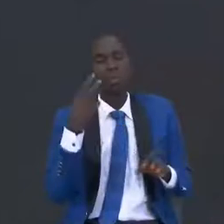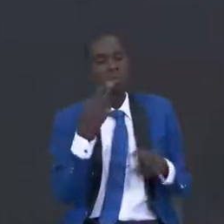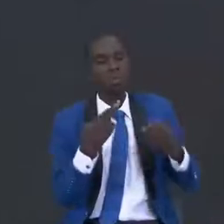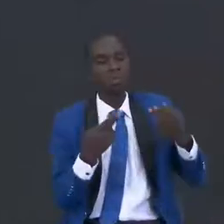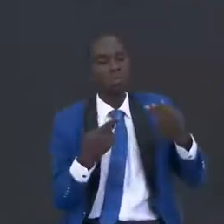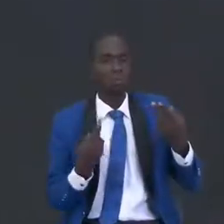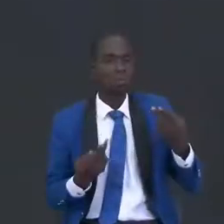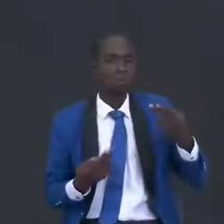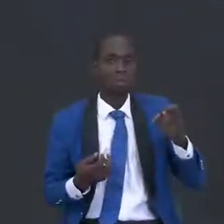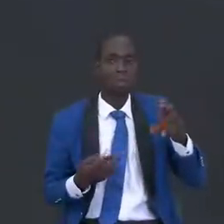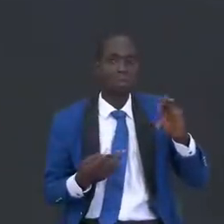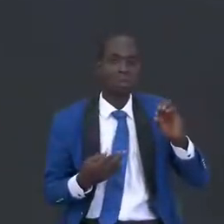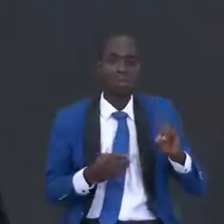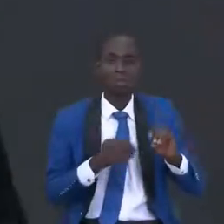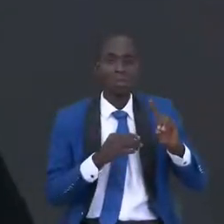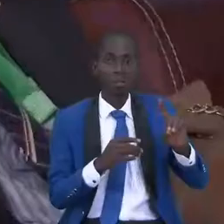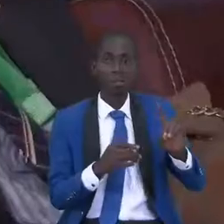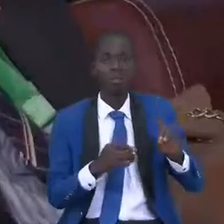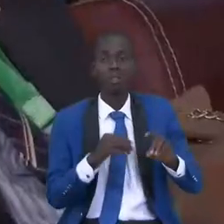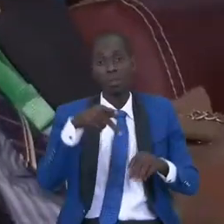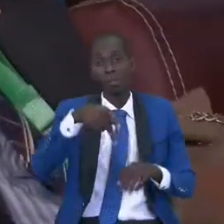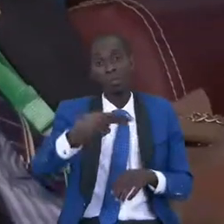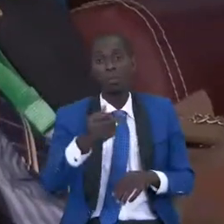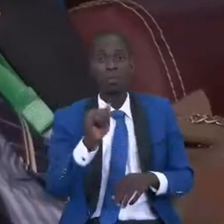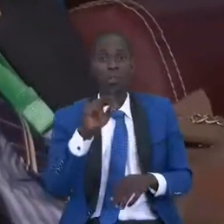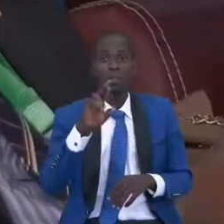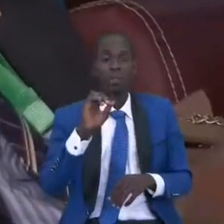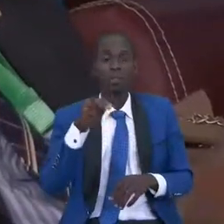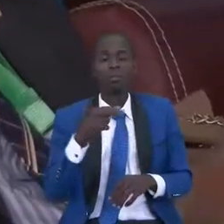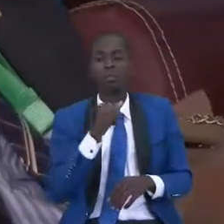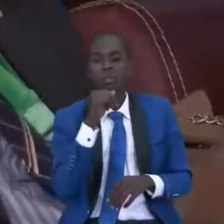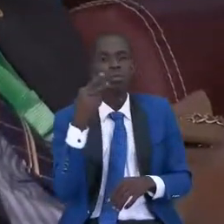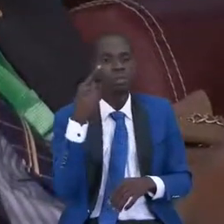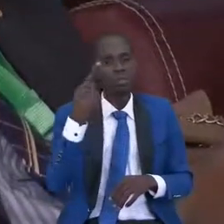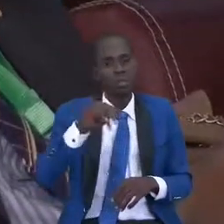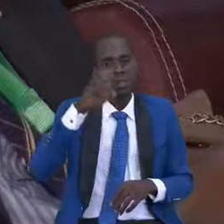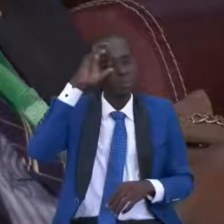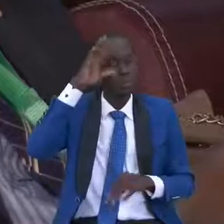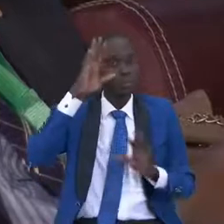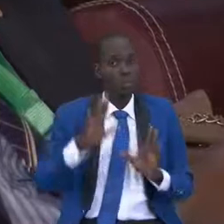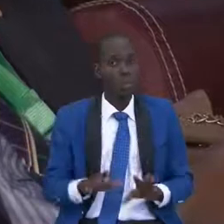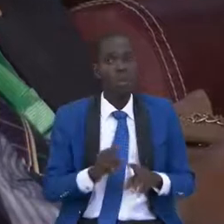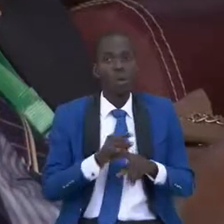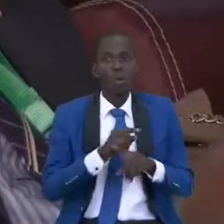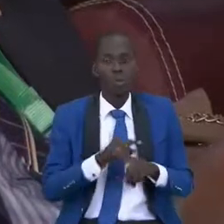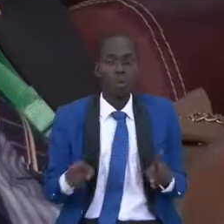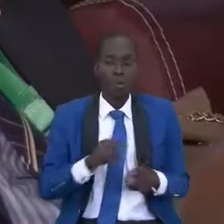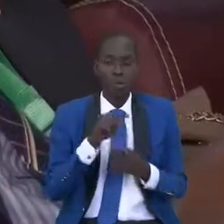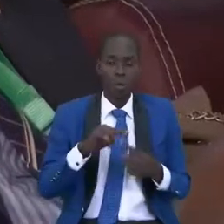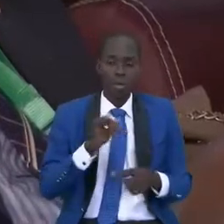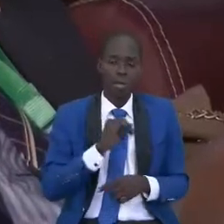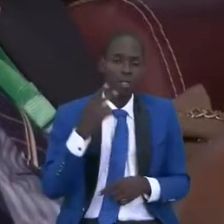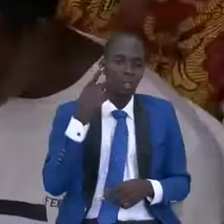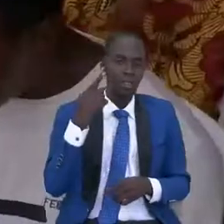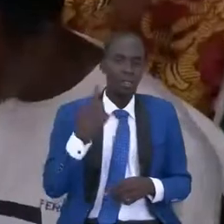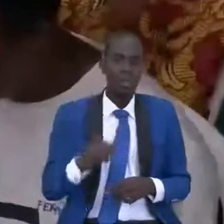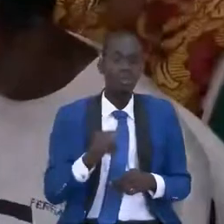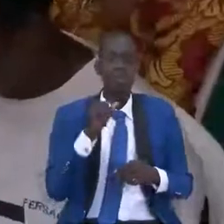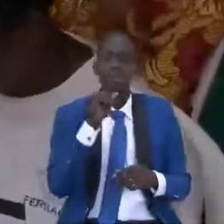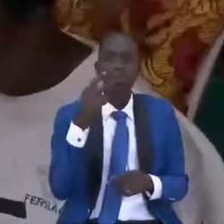qu'il les voyait, il ne pensait pas à eux. Quand je pense aux invisibles, au Dieu Tout-Puissant, qui ne